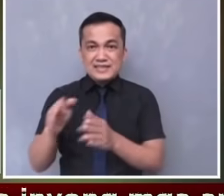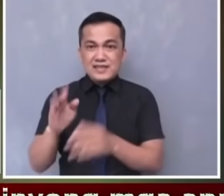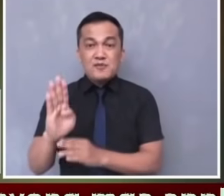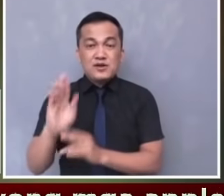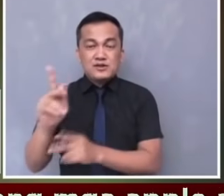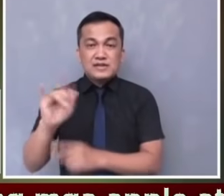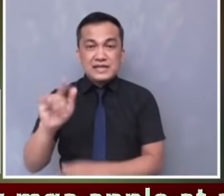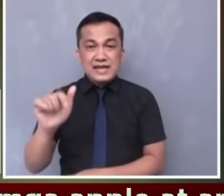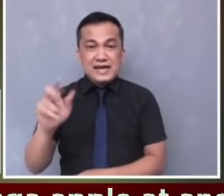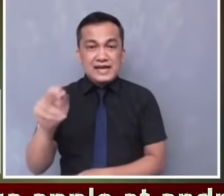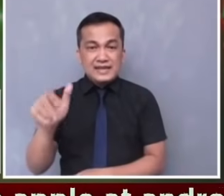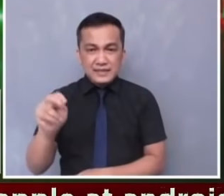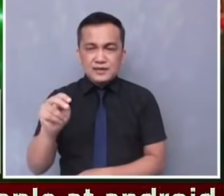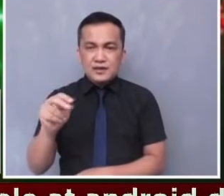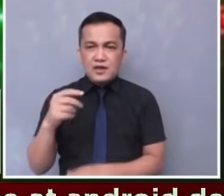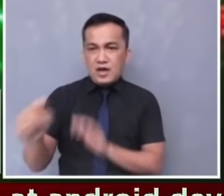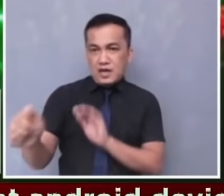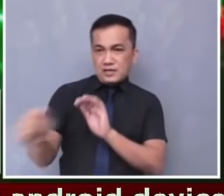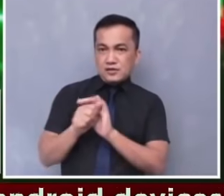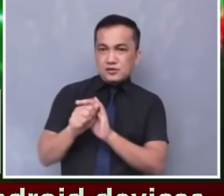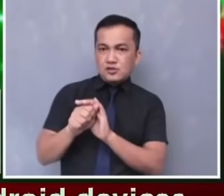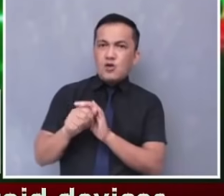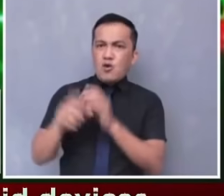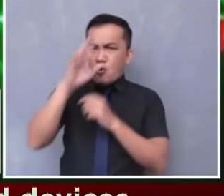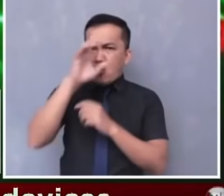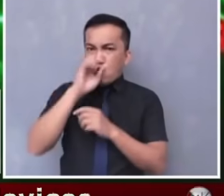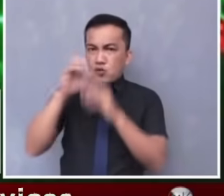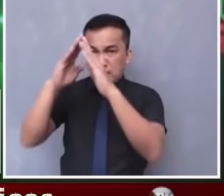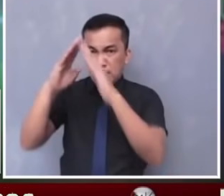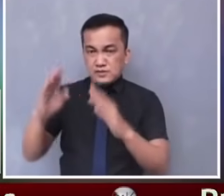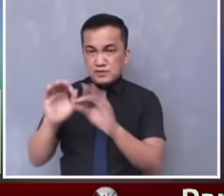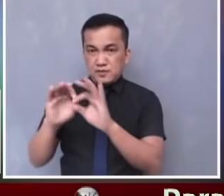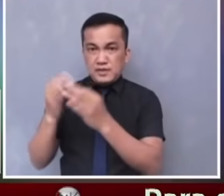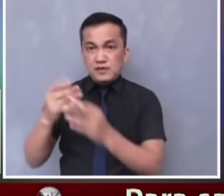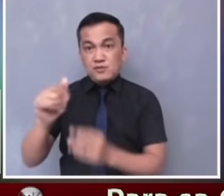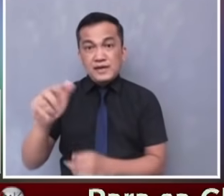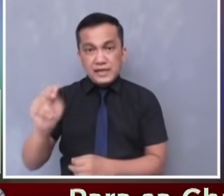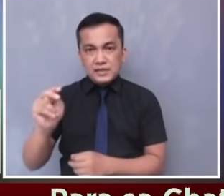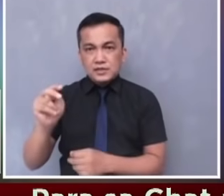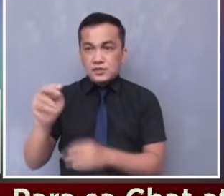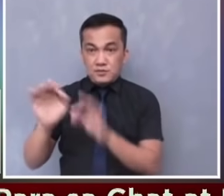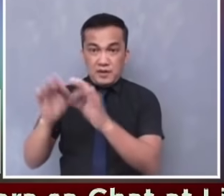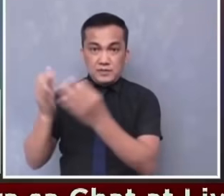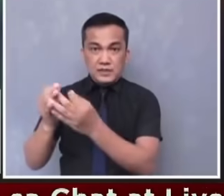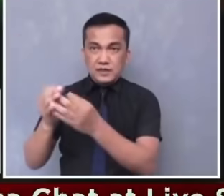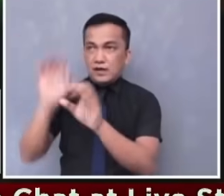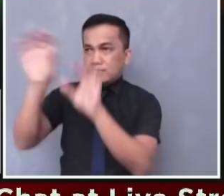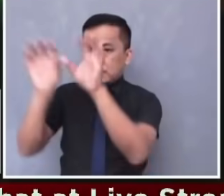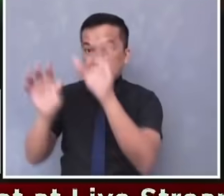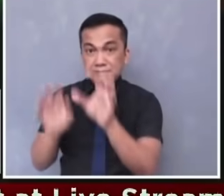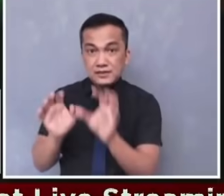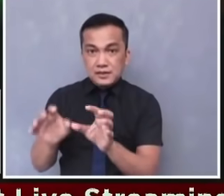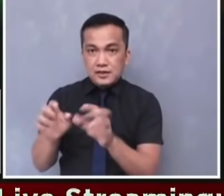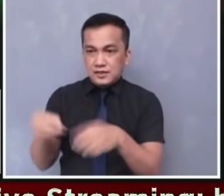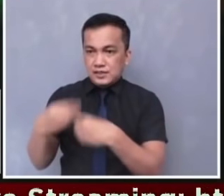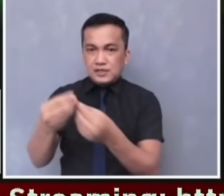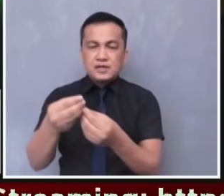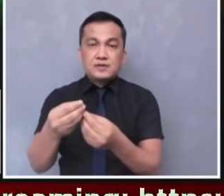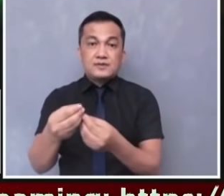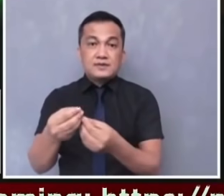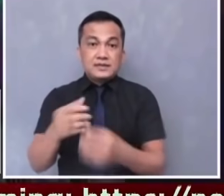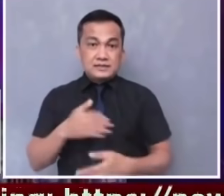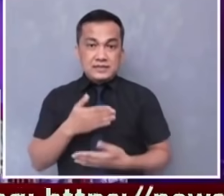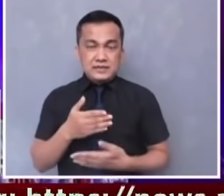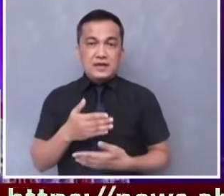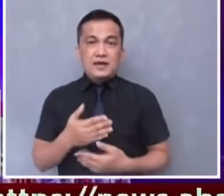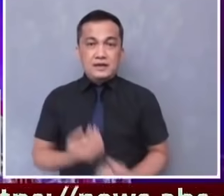ancestral house ng pamilya Gumayan. Dahil sa pandemic, sinimulan ng pamilya na mag-decorate para mabigyan ng saya at inspirasyon ang mga